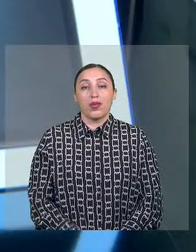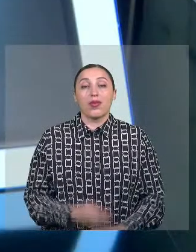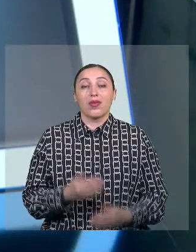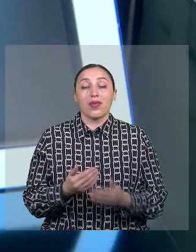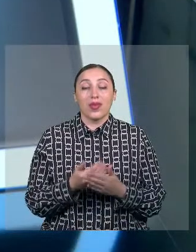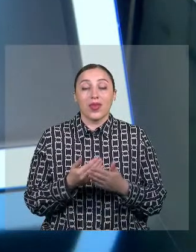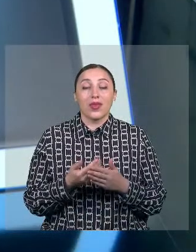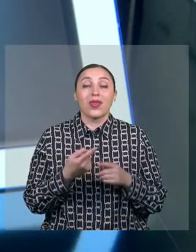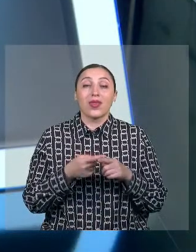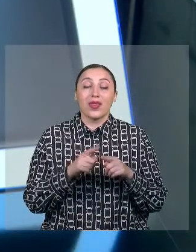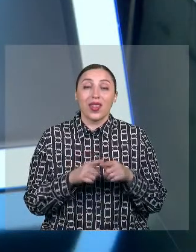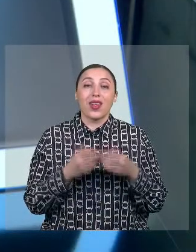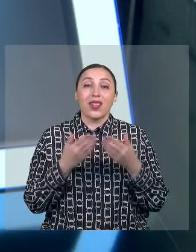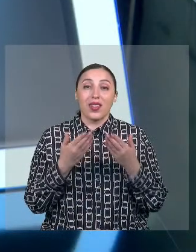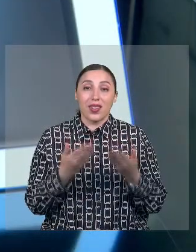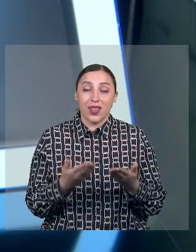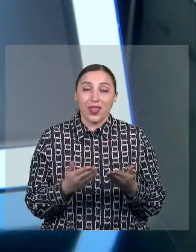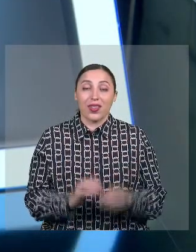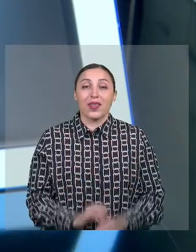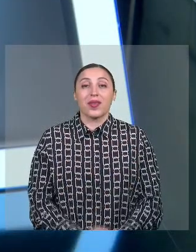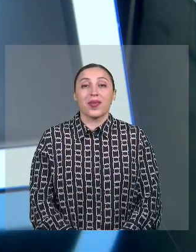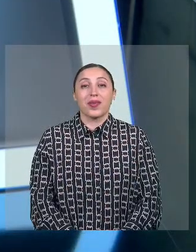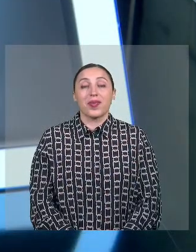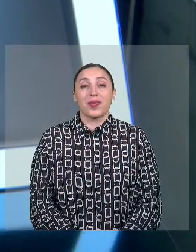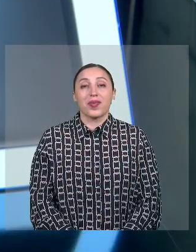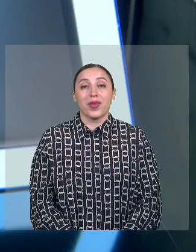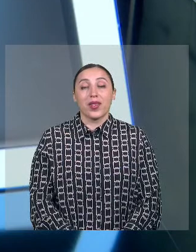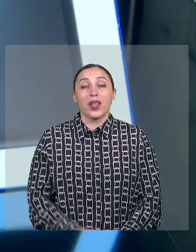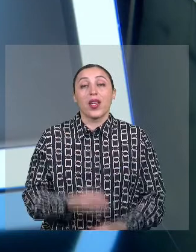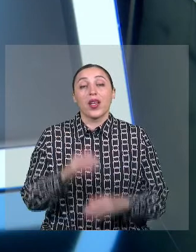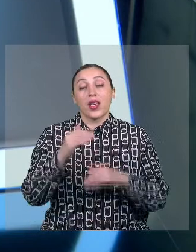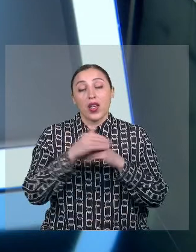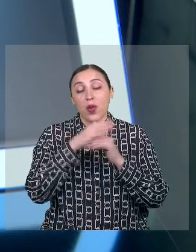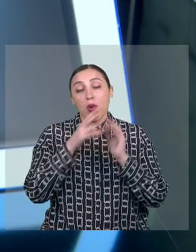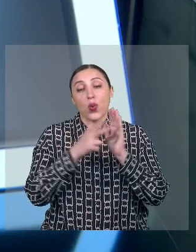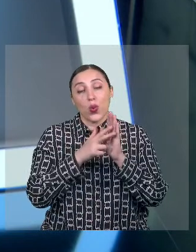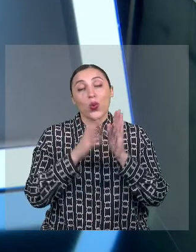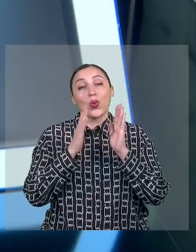Լրատվական կենտրոնի այս ժամի թողարկմանը նախատեսել էինք այսքանը, ուղիղ